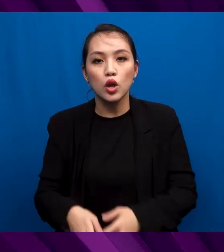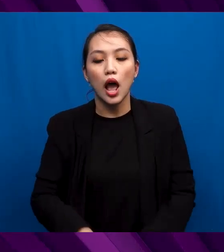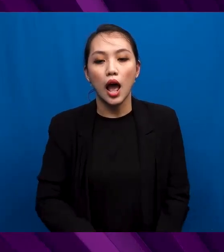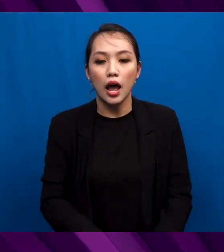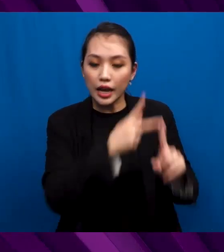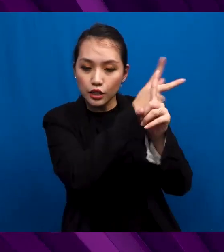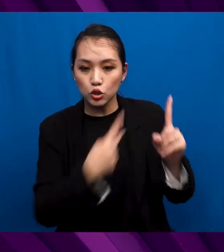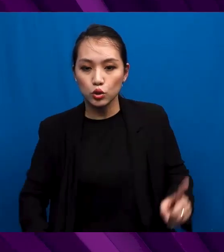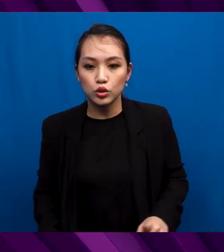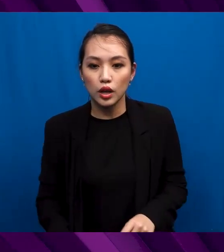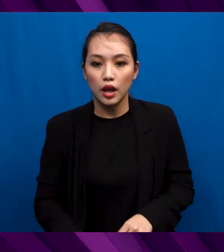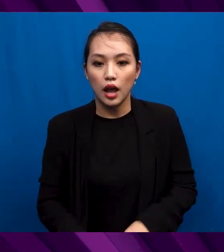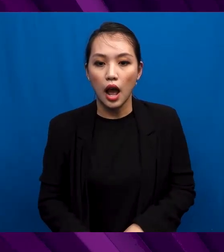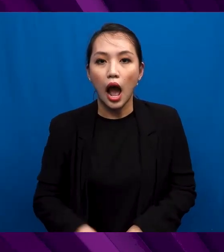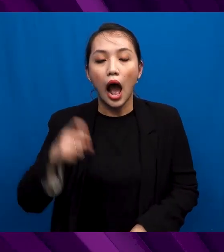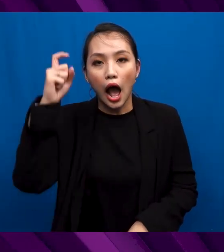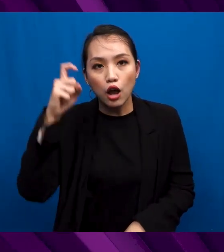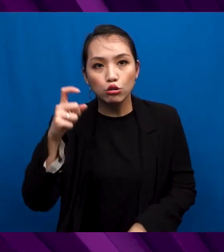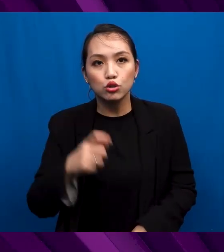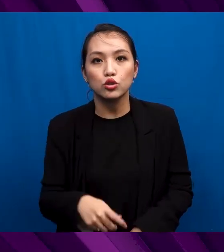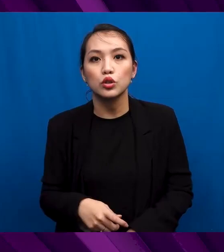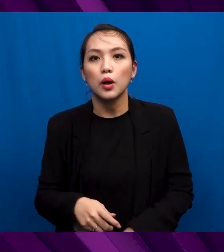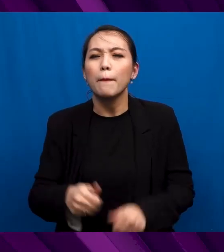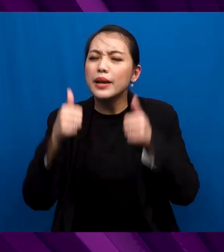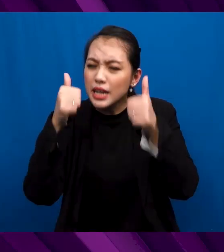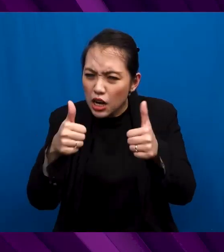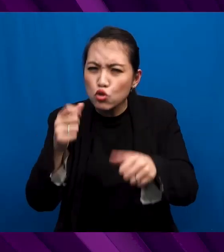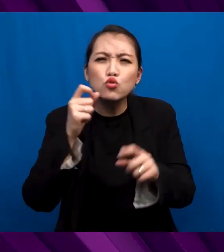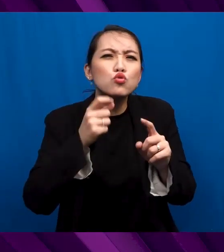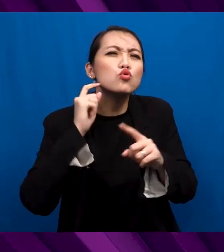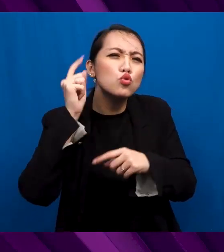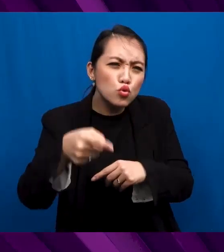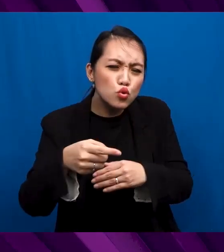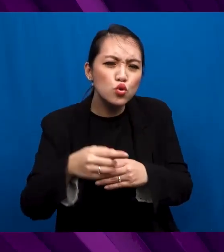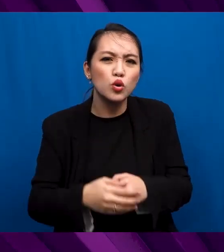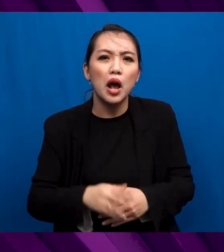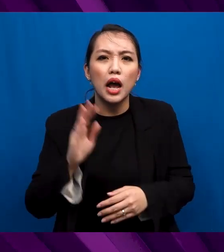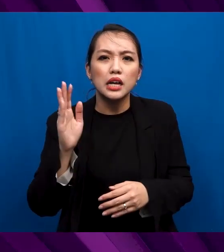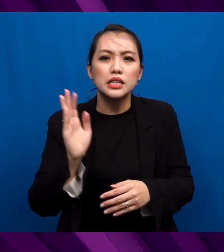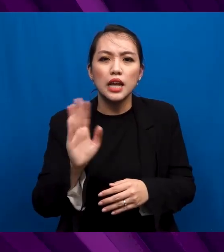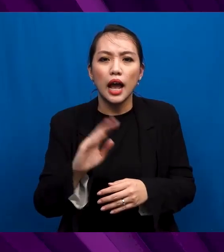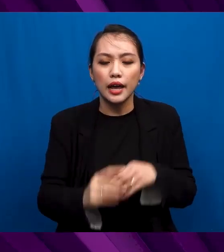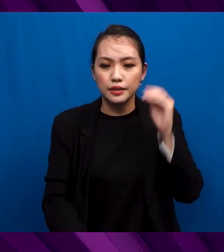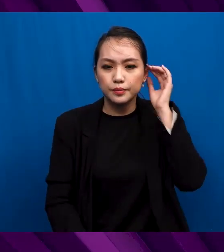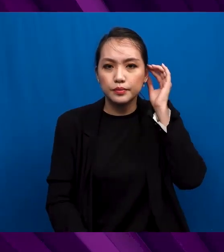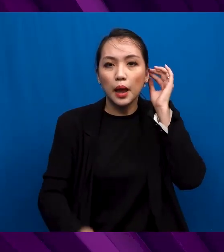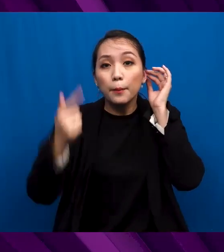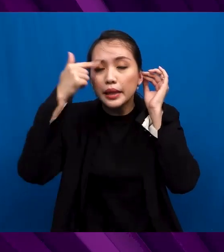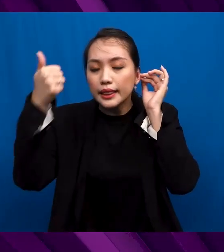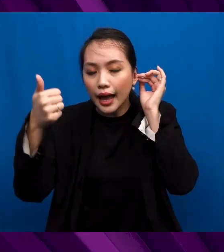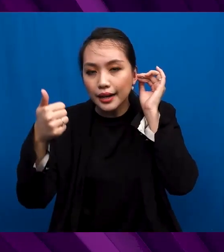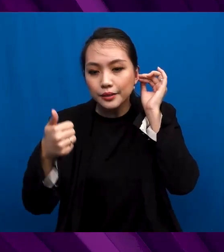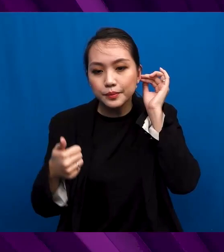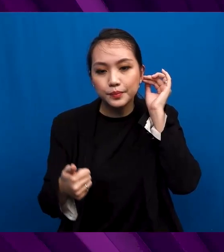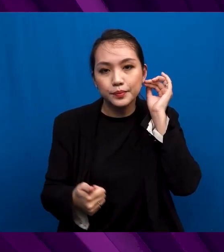bright. Kita harus jadi orang yang benar dulu, sebelum ngajarin orang lain. Memang harus